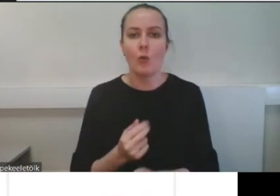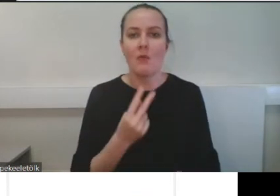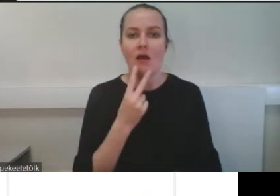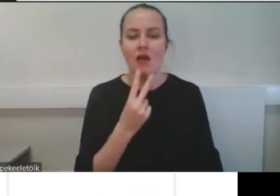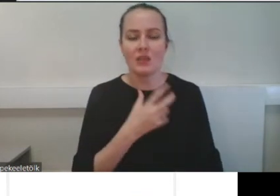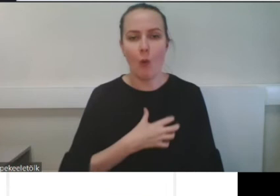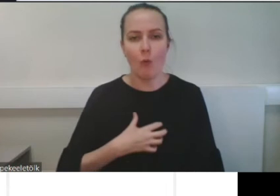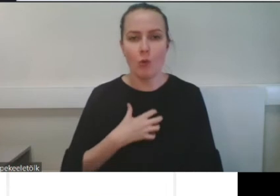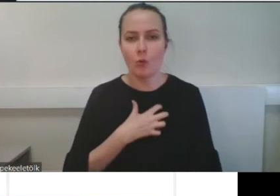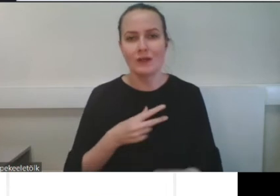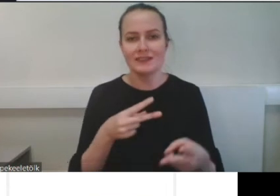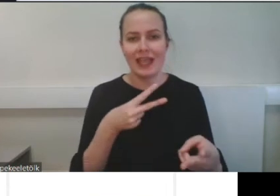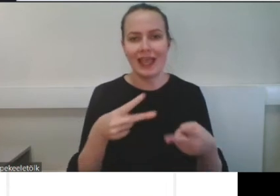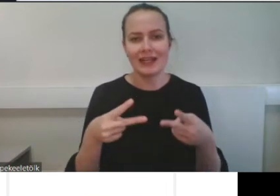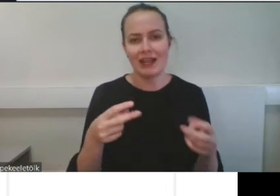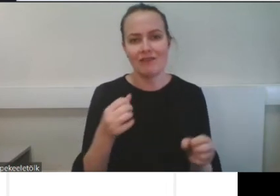tuvastatud